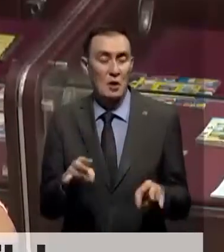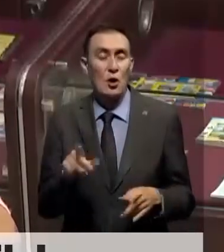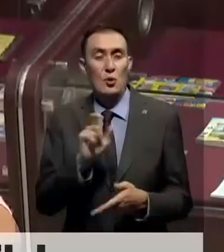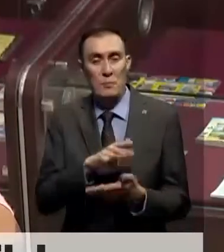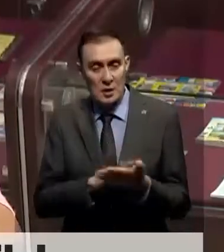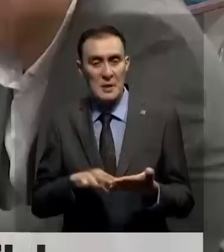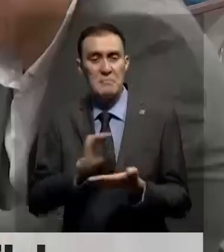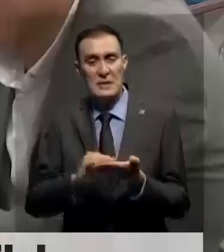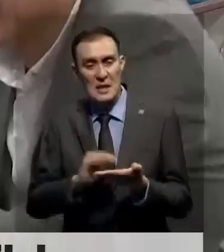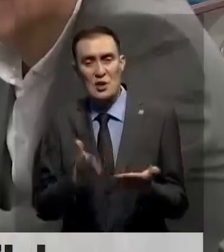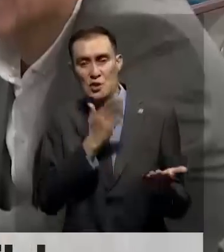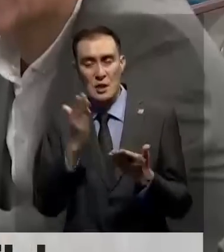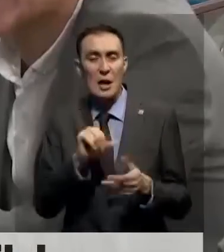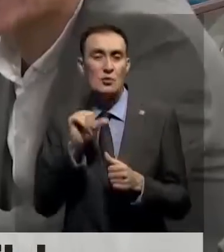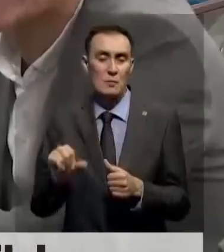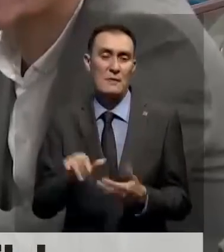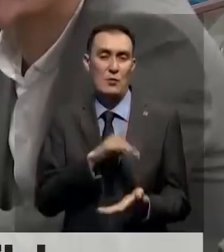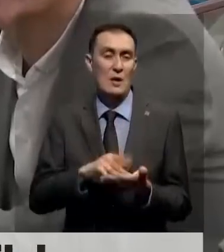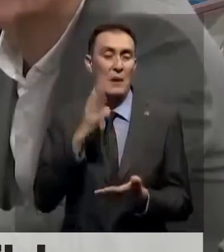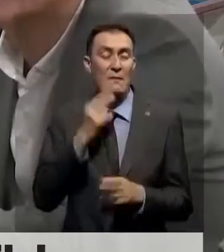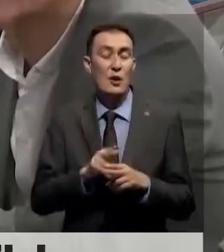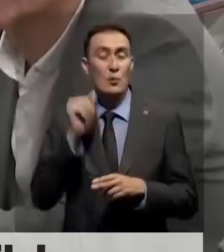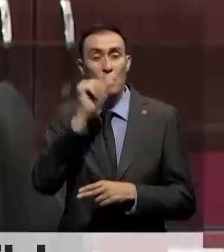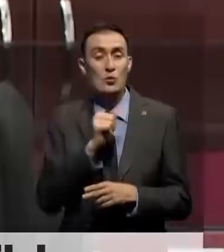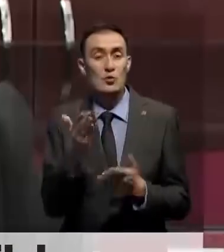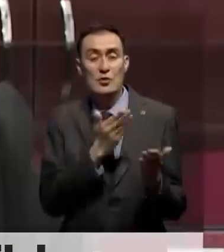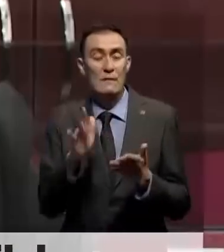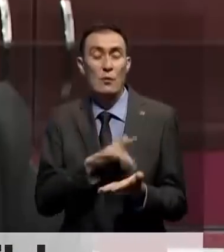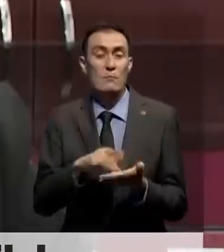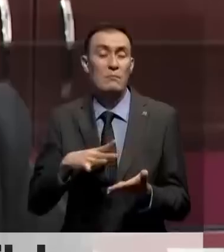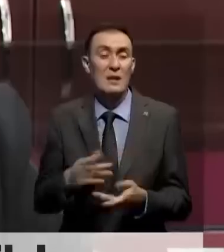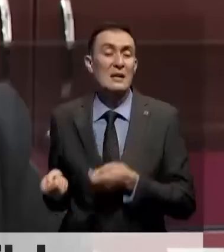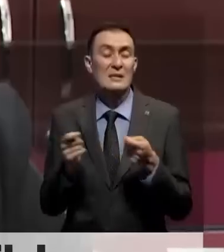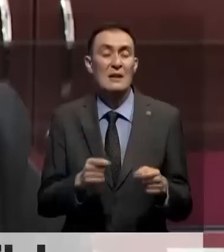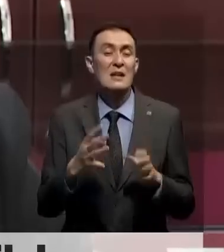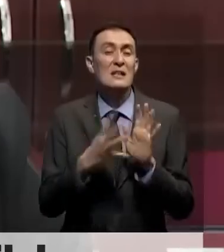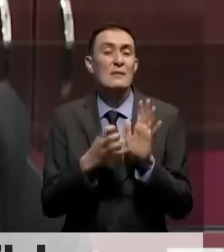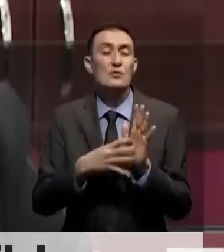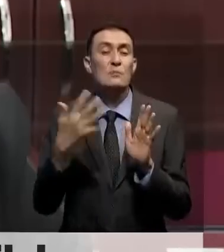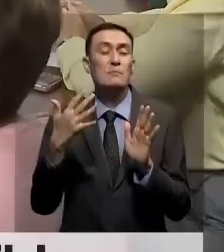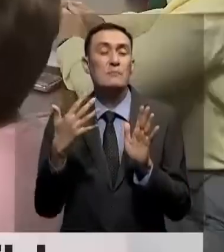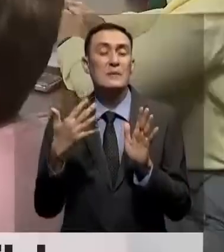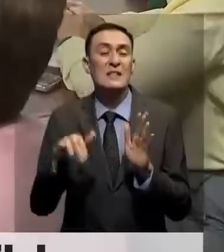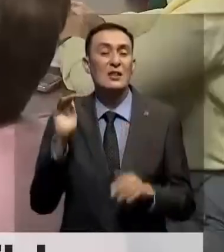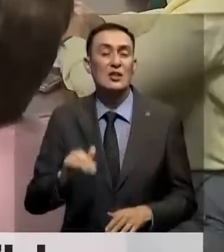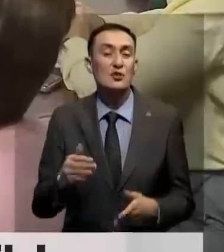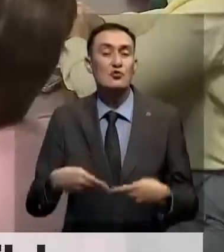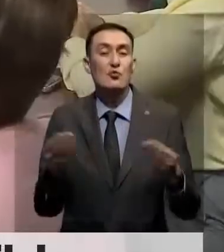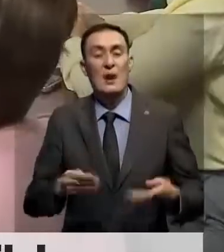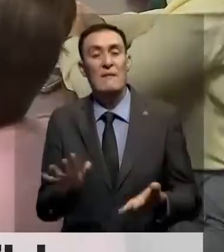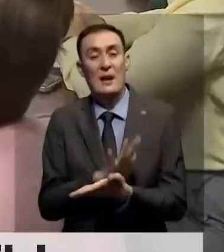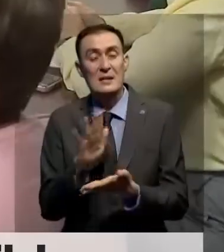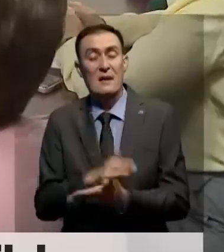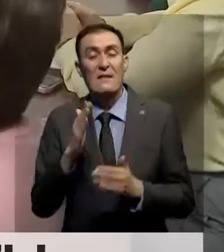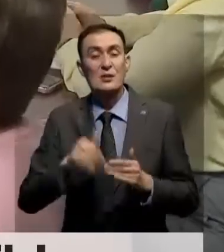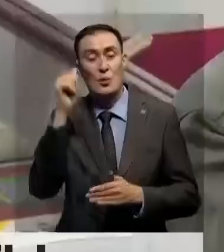продолжают писать и читать, особенно алматинцы. Только в этом году читателям мегаполиса было доставлено 950 тысяч журналов и газет. А к